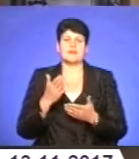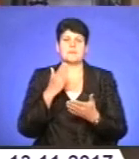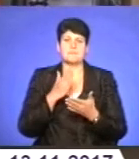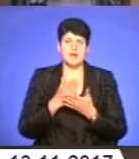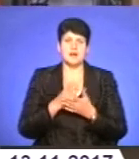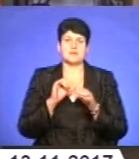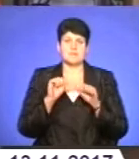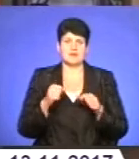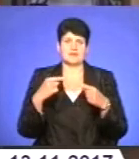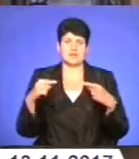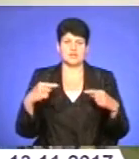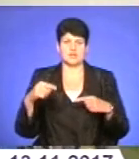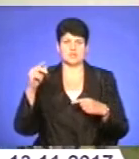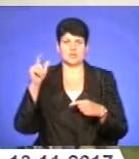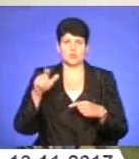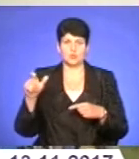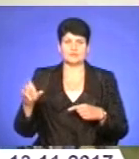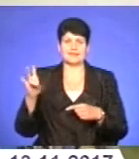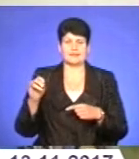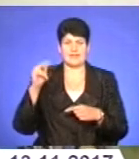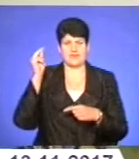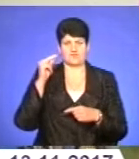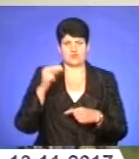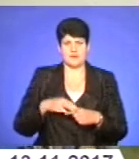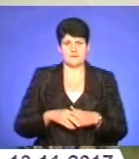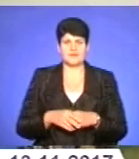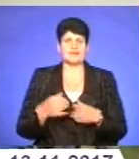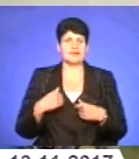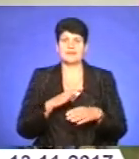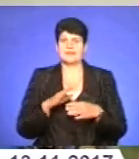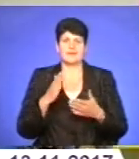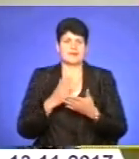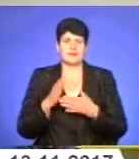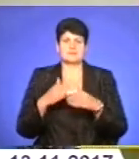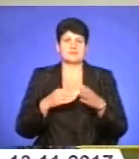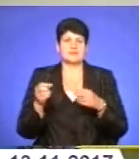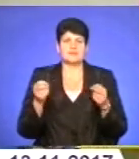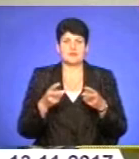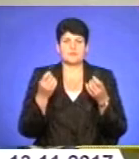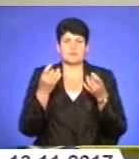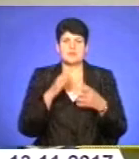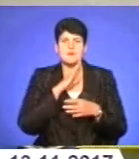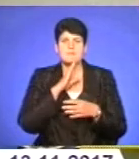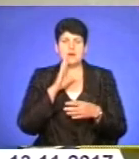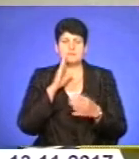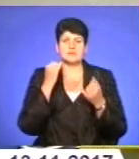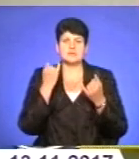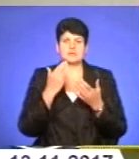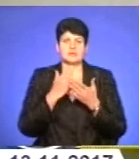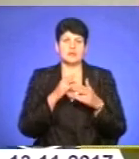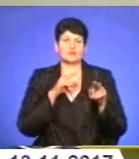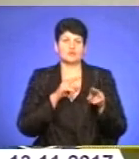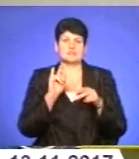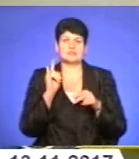право, як і інші люди, на навчання. Я не є спеціаліст в даній сфері. Я звичайна мама, яка зараз перебуває по догляді